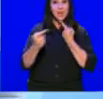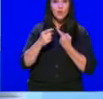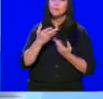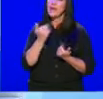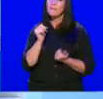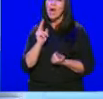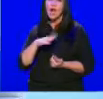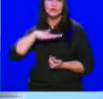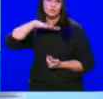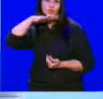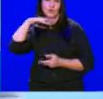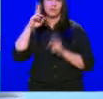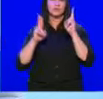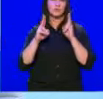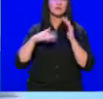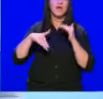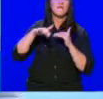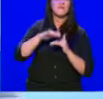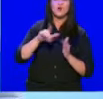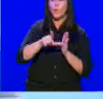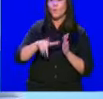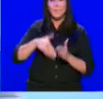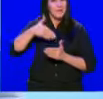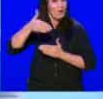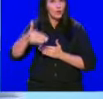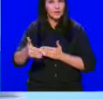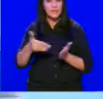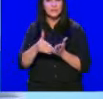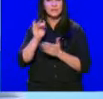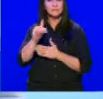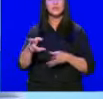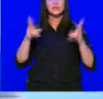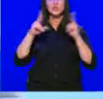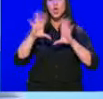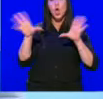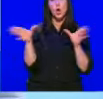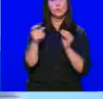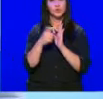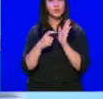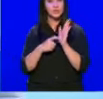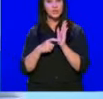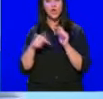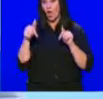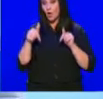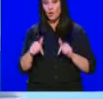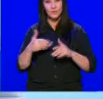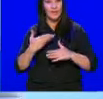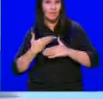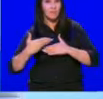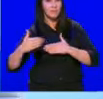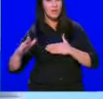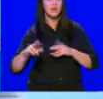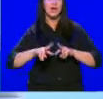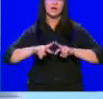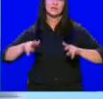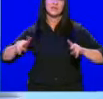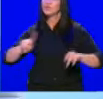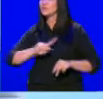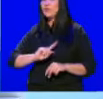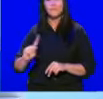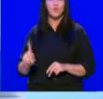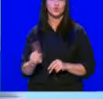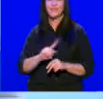се постигне някакво съгласие върху някои приоритети, за да бъдат решени общи задачи, а оттам нататък различията няма как да не